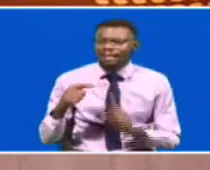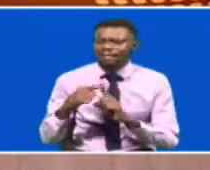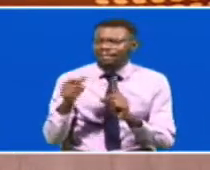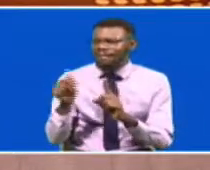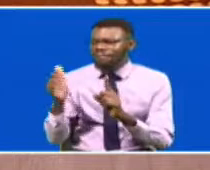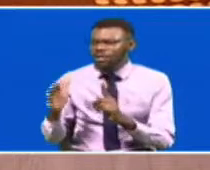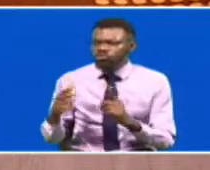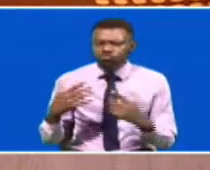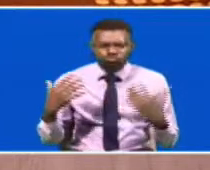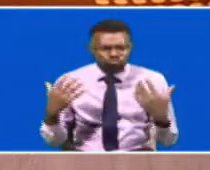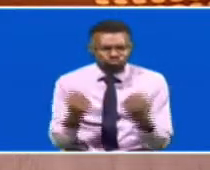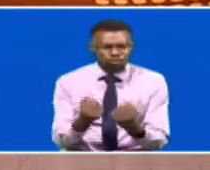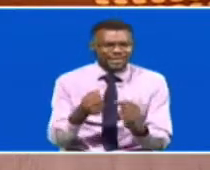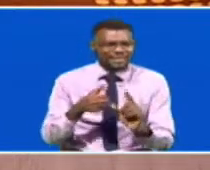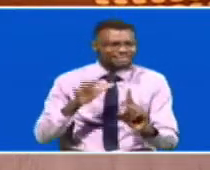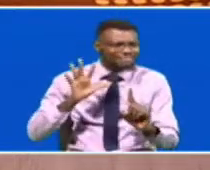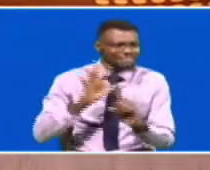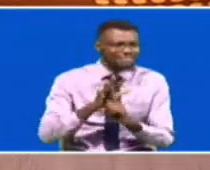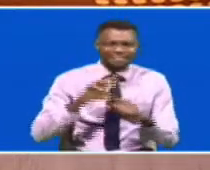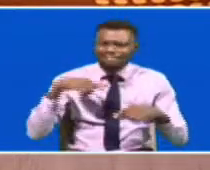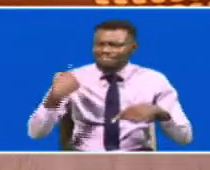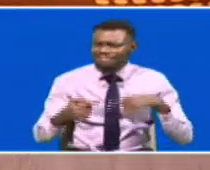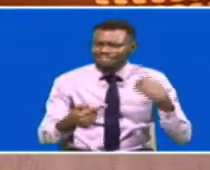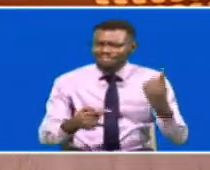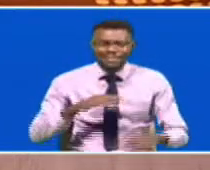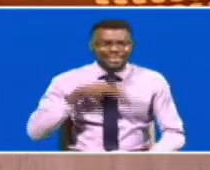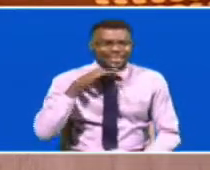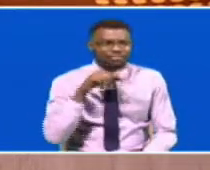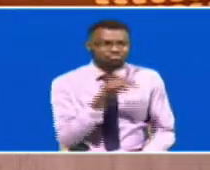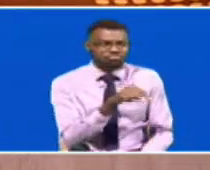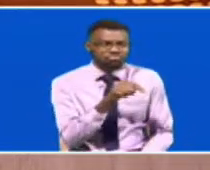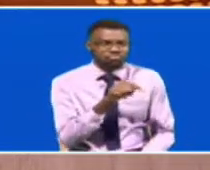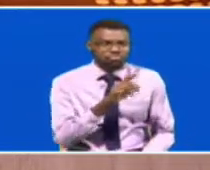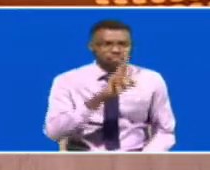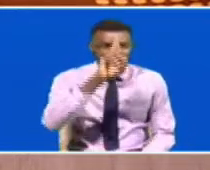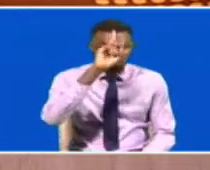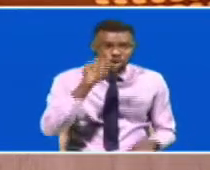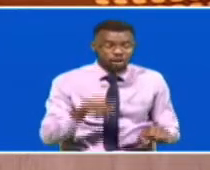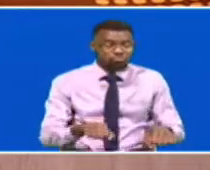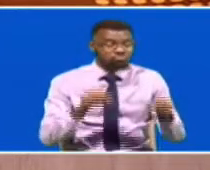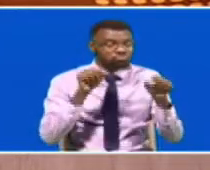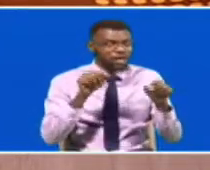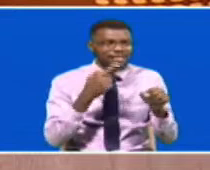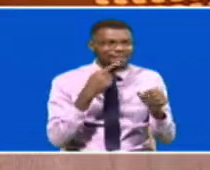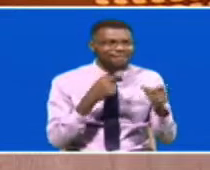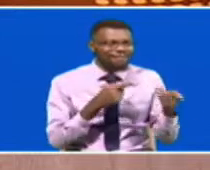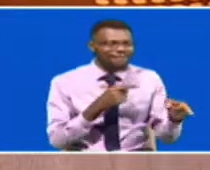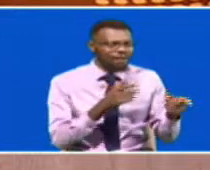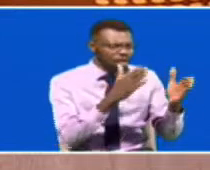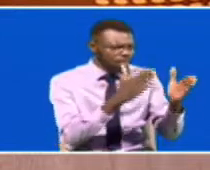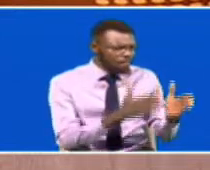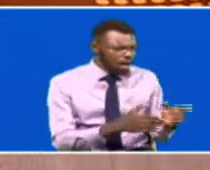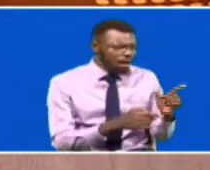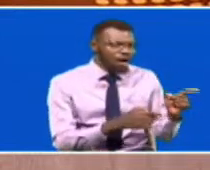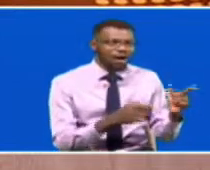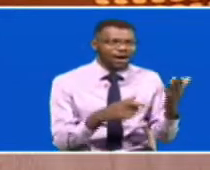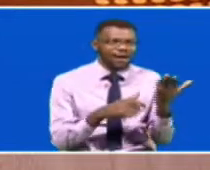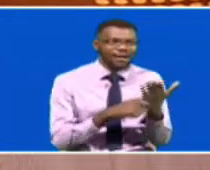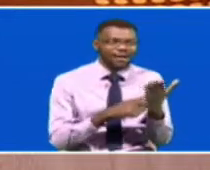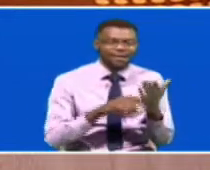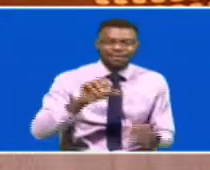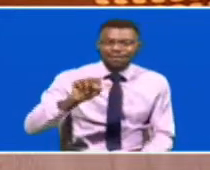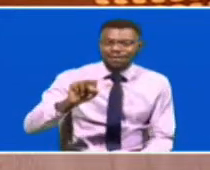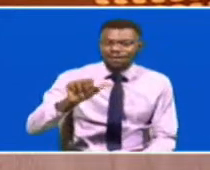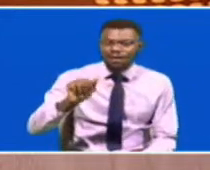hadi kufariki. Kwa mujibu wa kamanda wa polisi katika eneo la makutano Kipkemboi Kirui, mshukiwa huyo anayejulikana kwa jina la